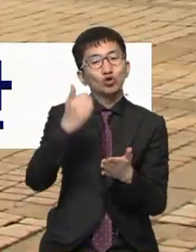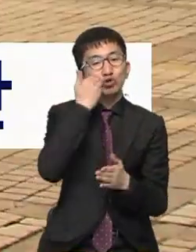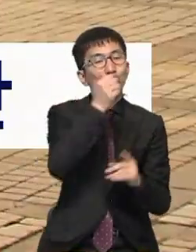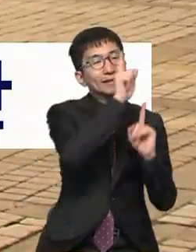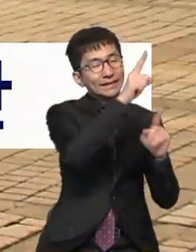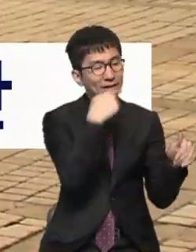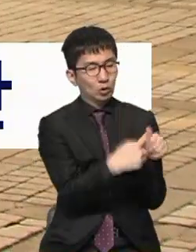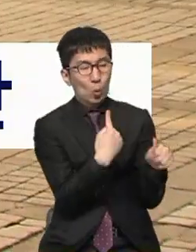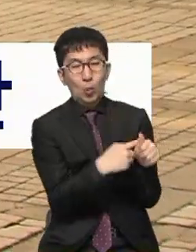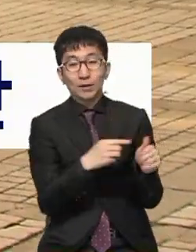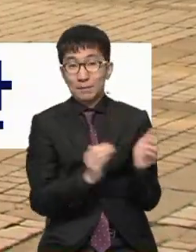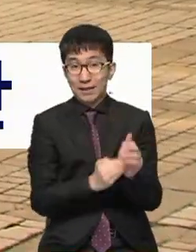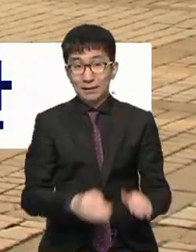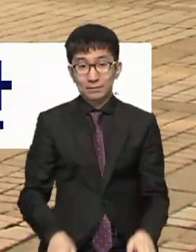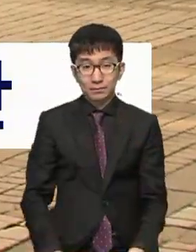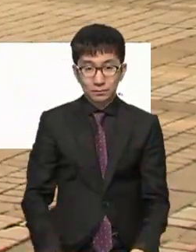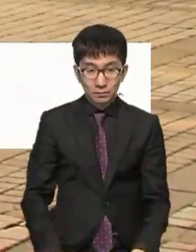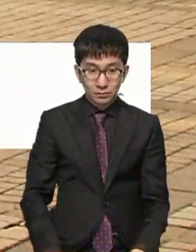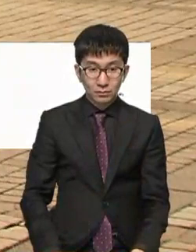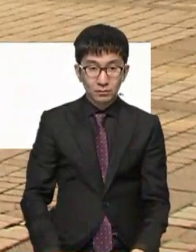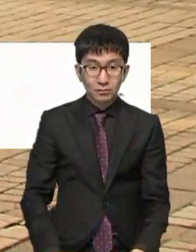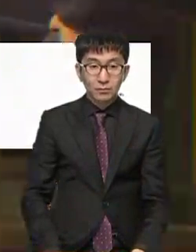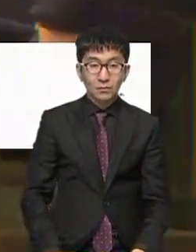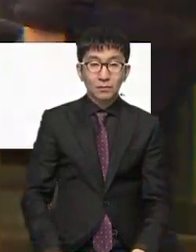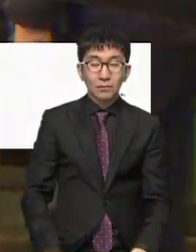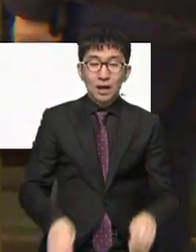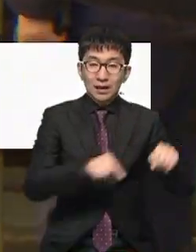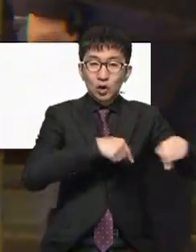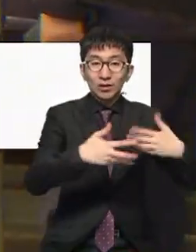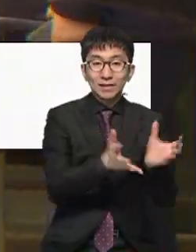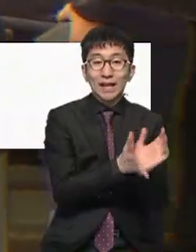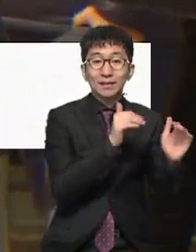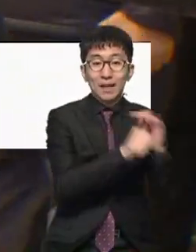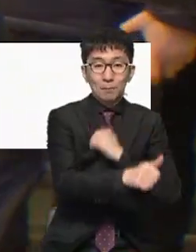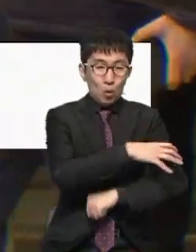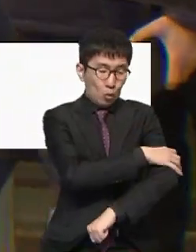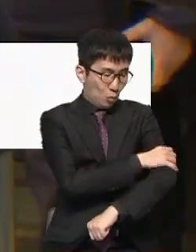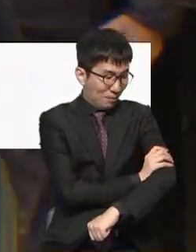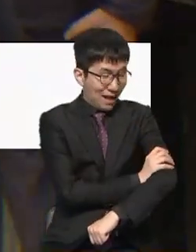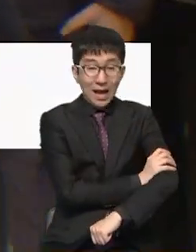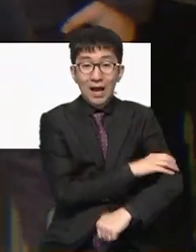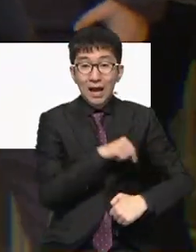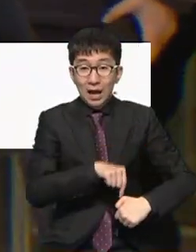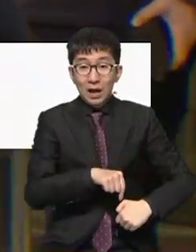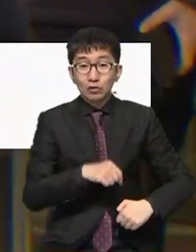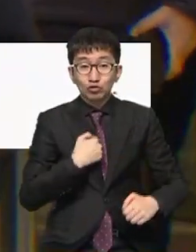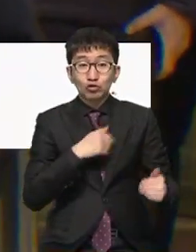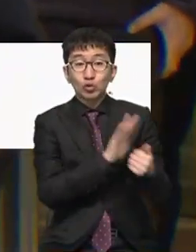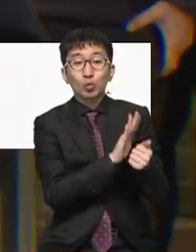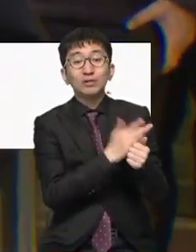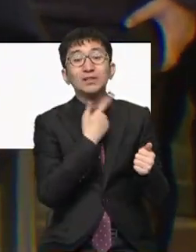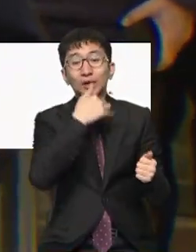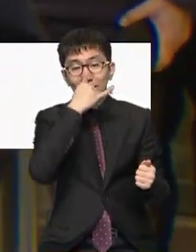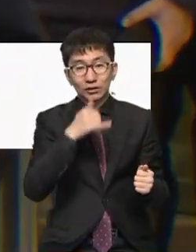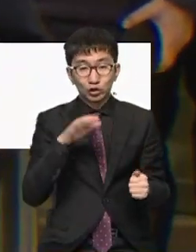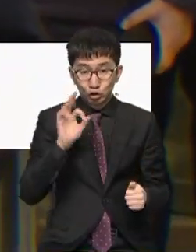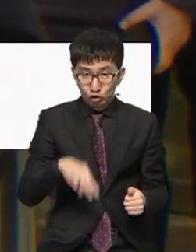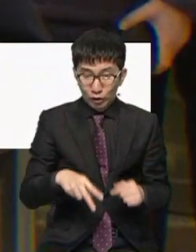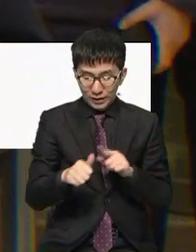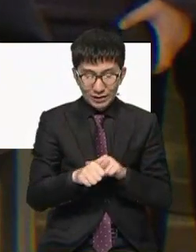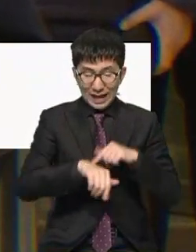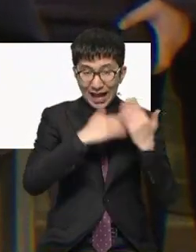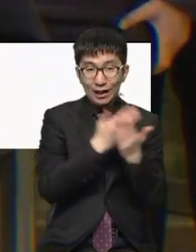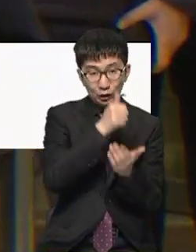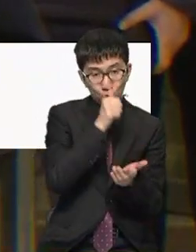정면 비판했습니다. 공당의 대표가 권력을 이용하여 한때 자신을 돕기까지 했던 힘없는 개인에게 모든